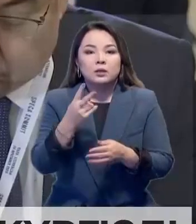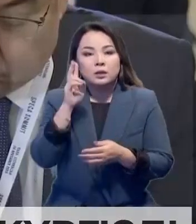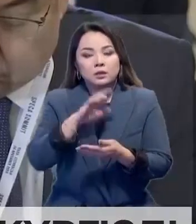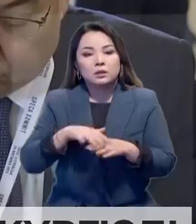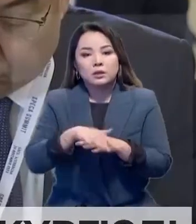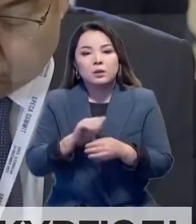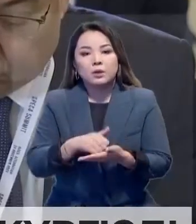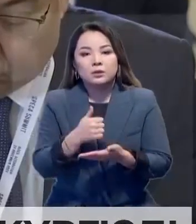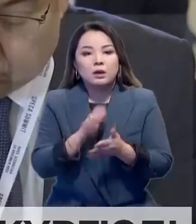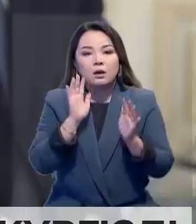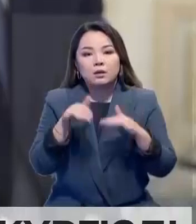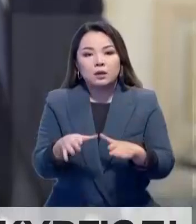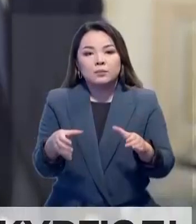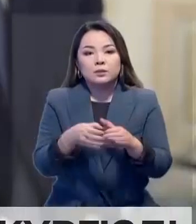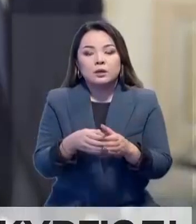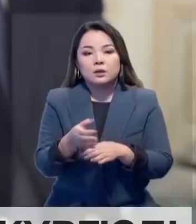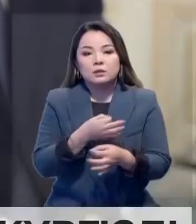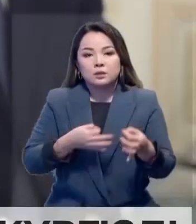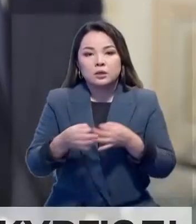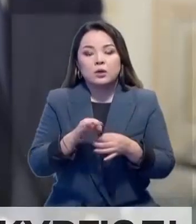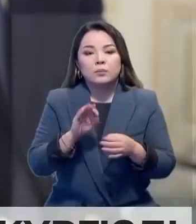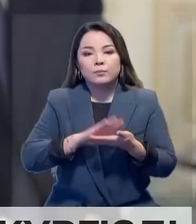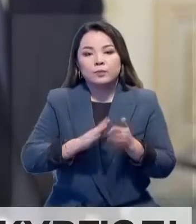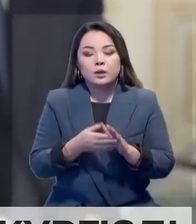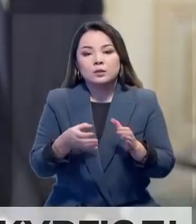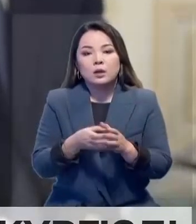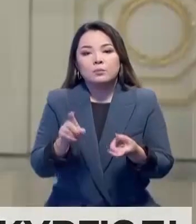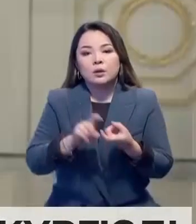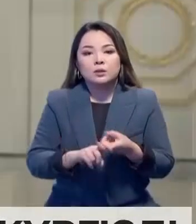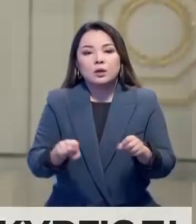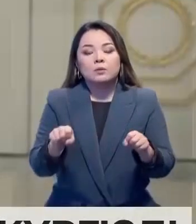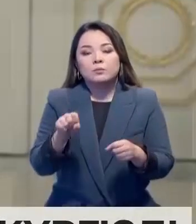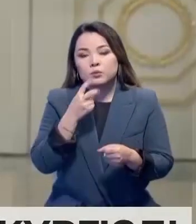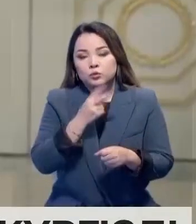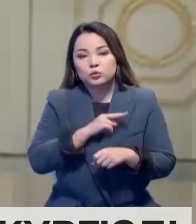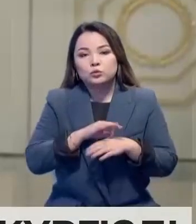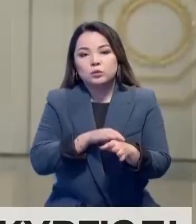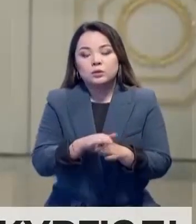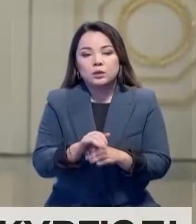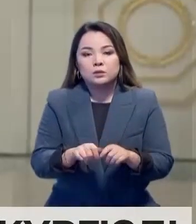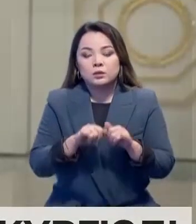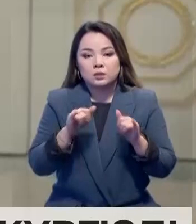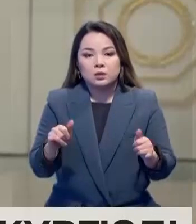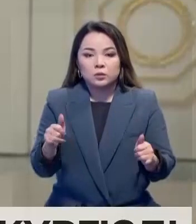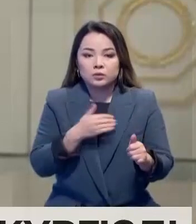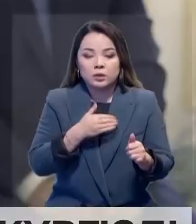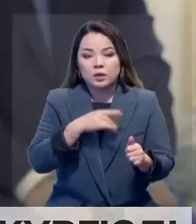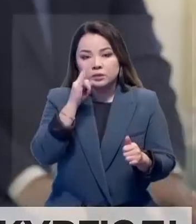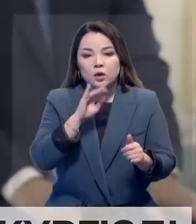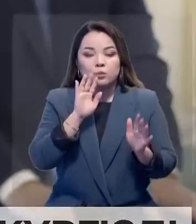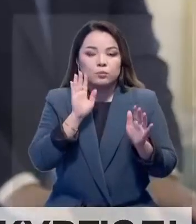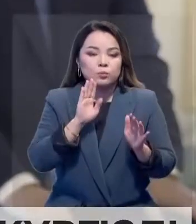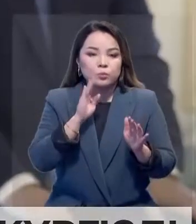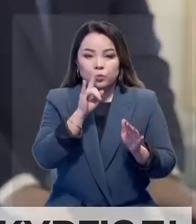басшысы Каспий теңізінің табаны мен талшықты оптикалық байланыс желісін тарту, Әзірбайжан аумағы арқылы Қазақстан мұнайын тасымалдау